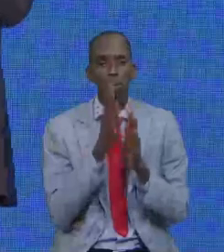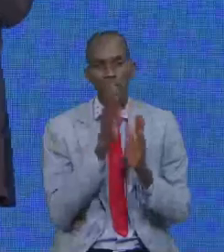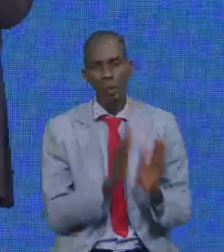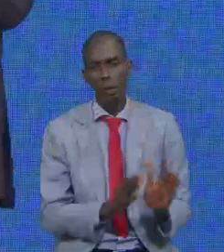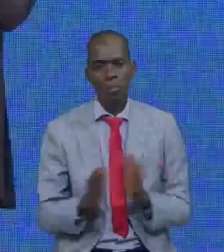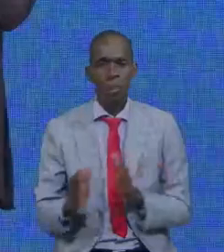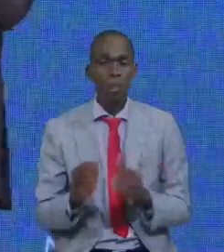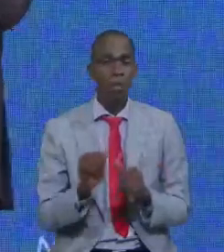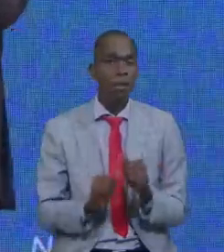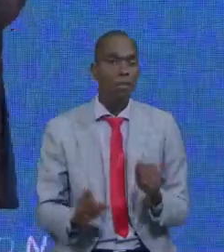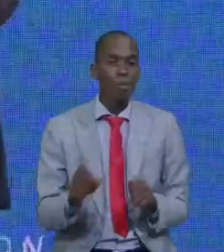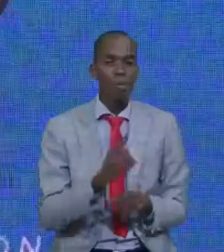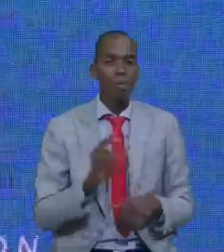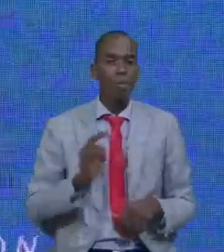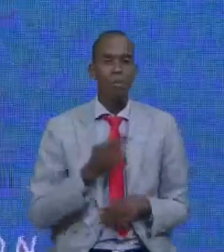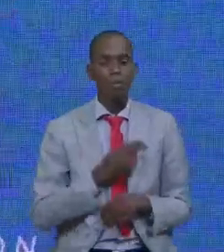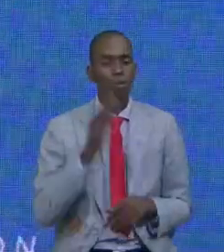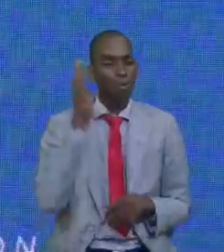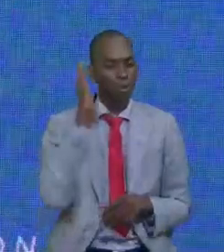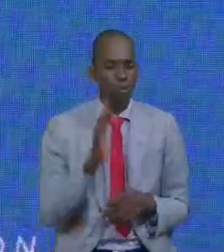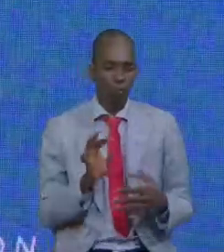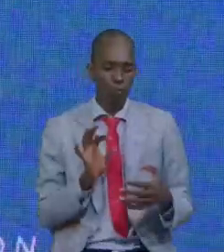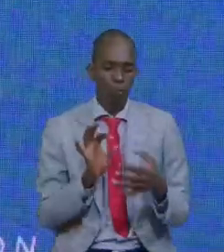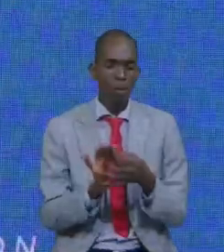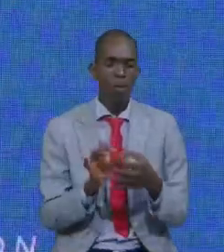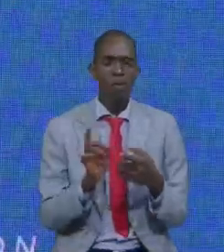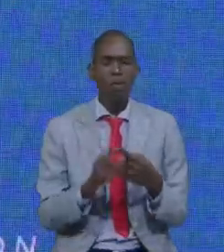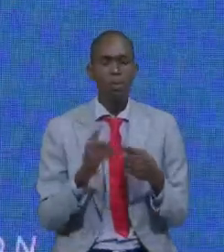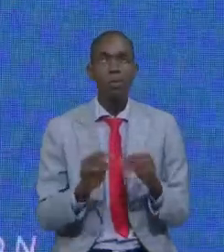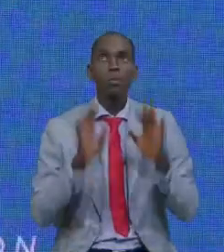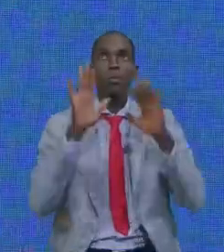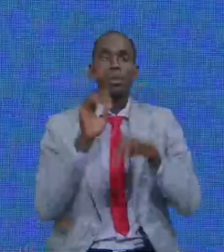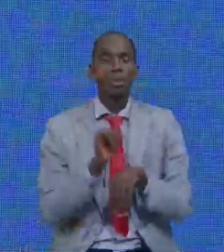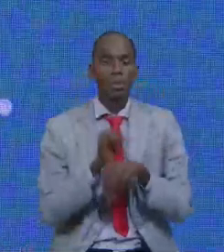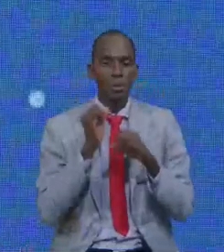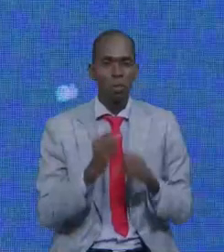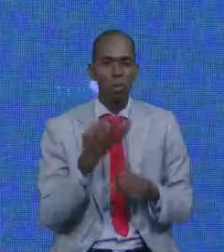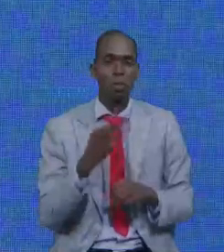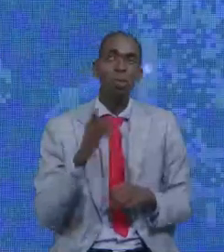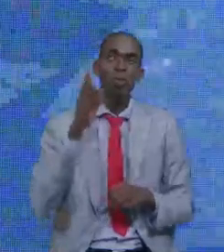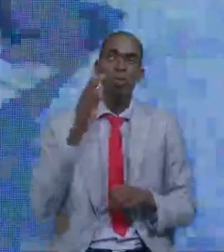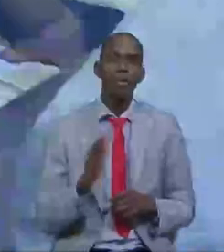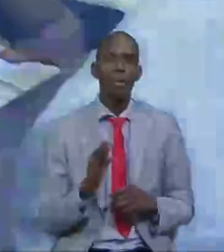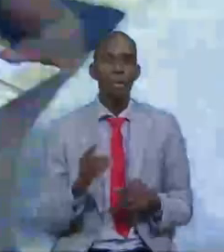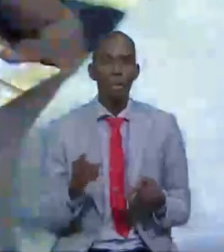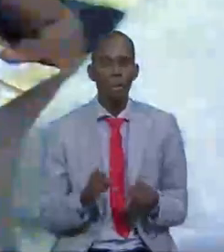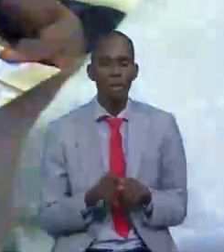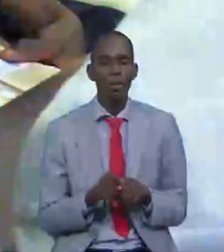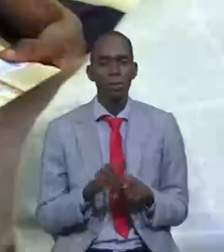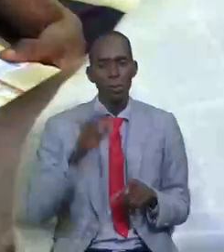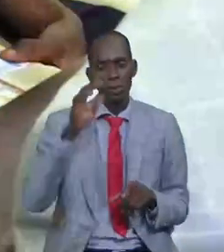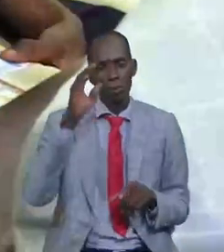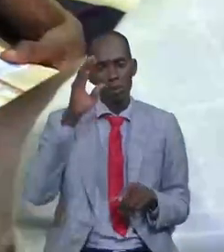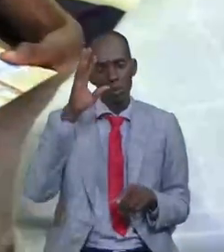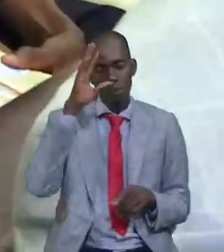Seigneur, soyez dans l'esprit de prière, parce que la puissance miraculeuse du Seigneur vient. Comme il vient prier pour nous.